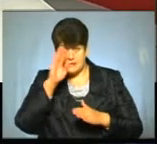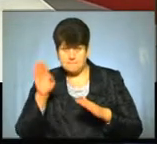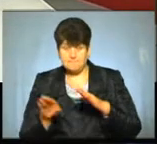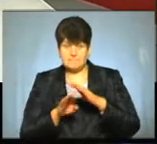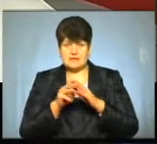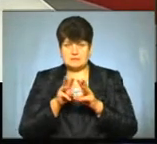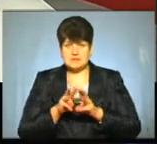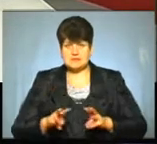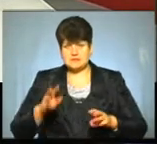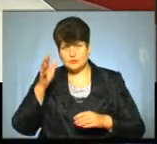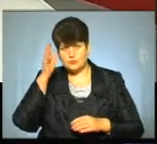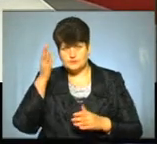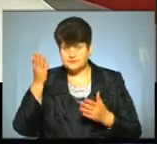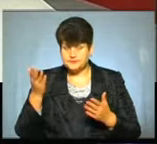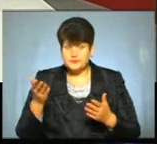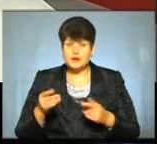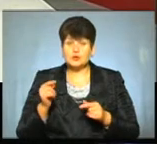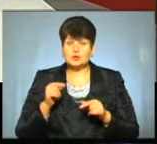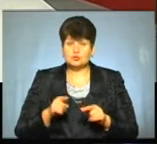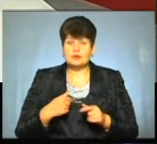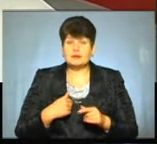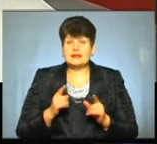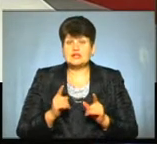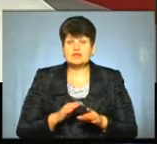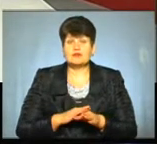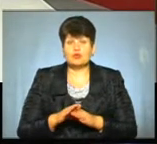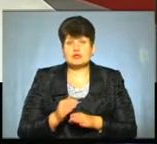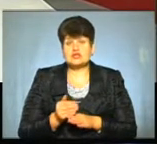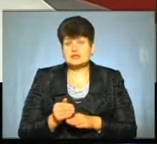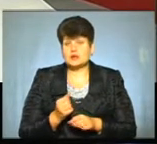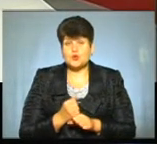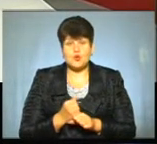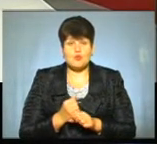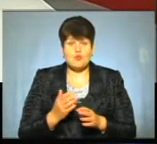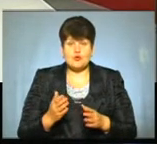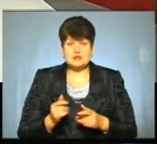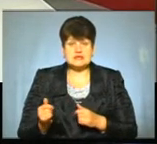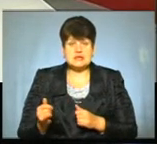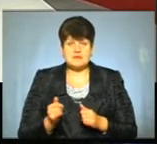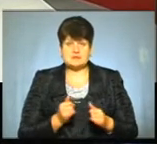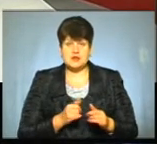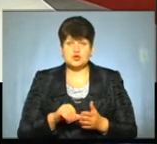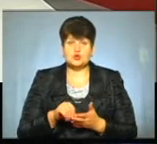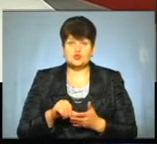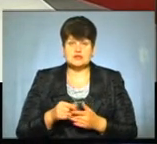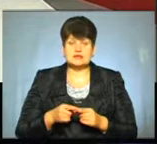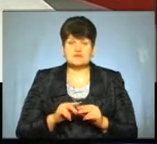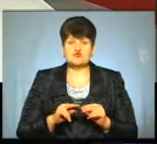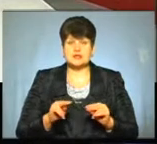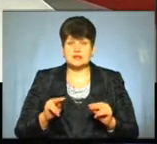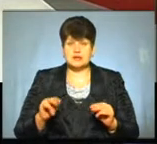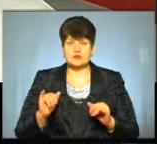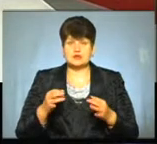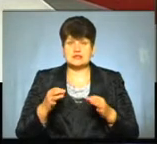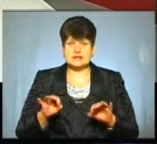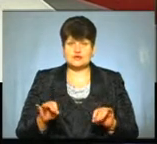керівництвом Міністерства освіти і науки України. Так що ми лише виконували частину роботи і, власне, забезпечували участь тих вчителів